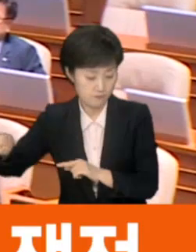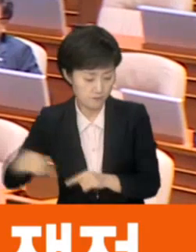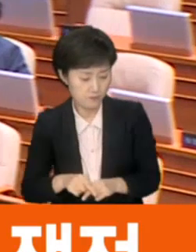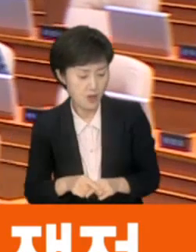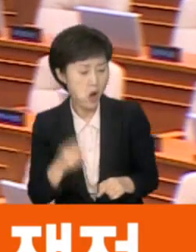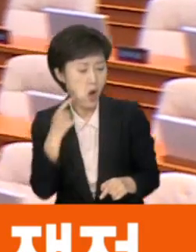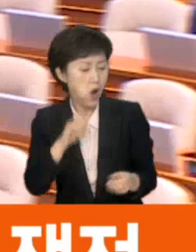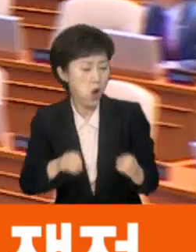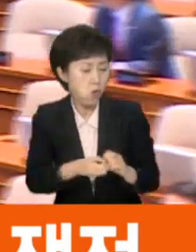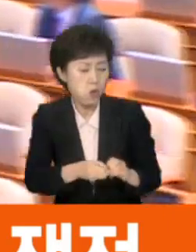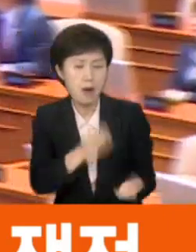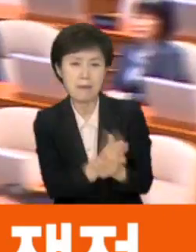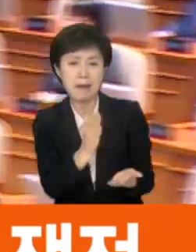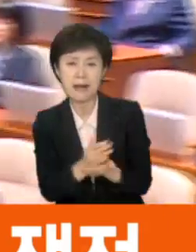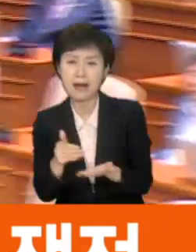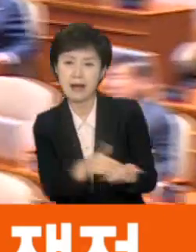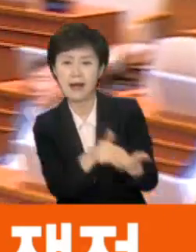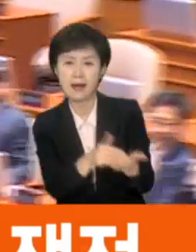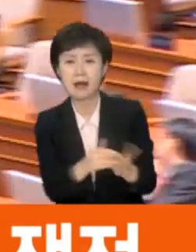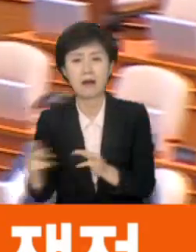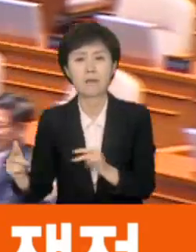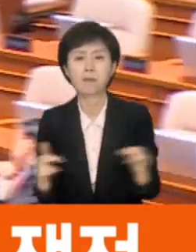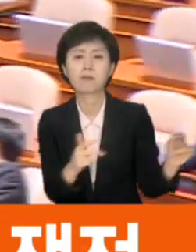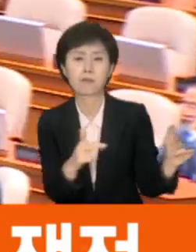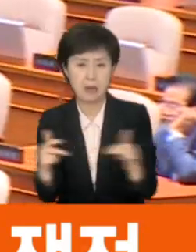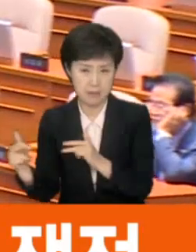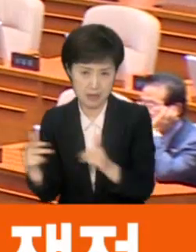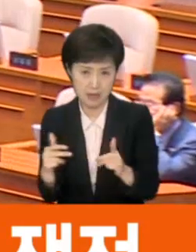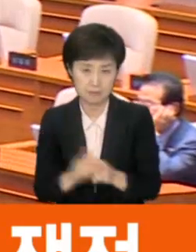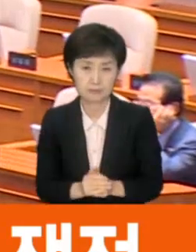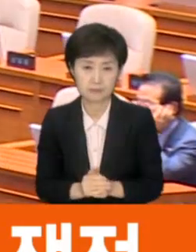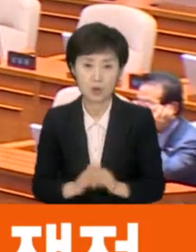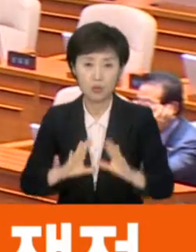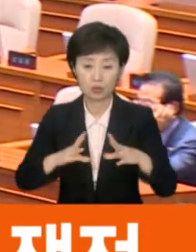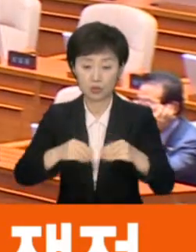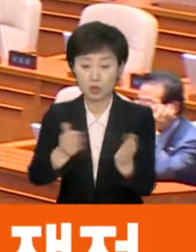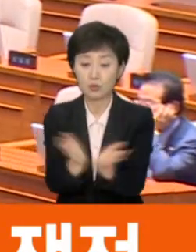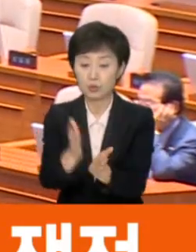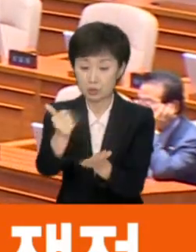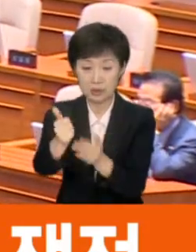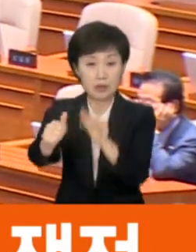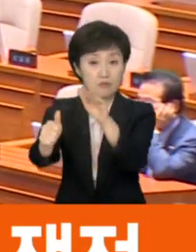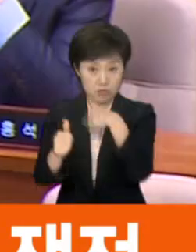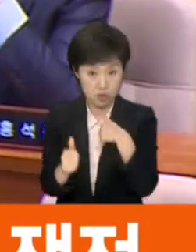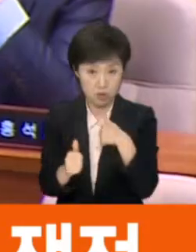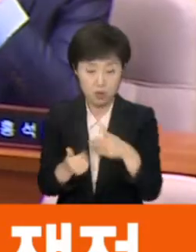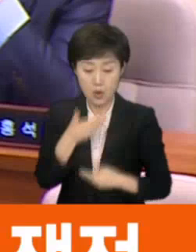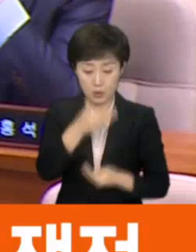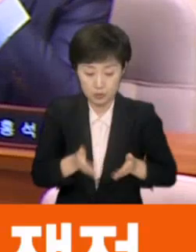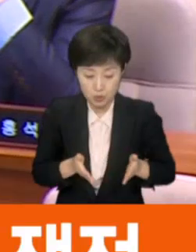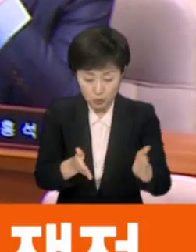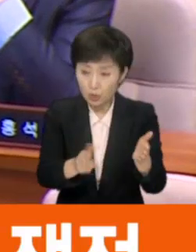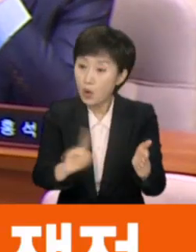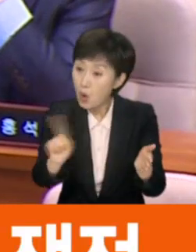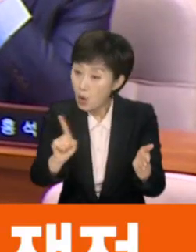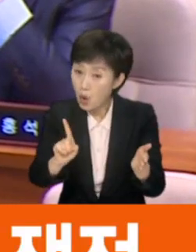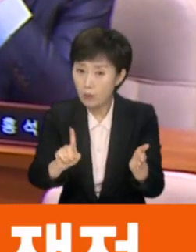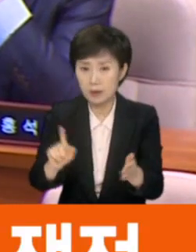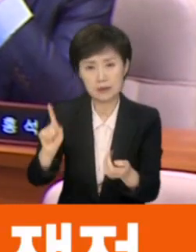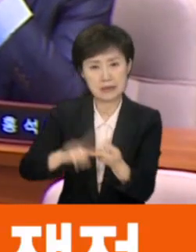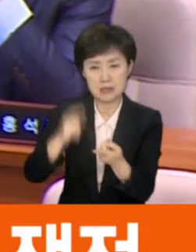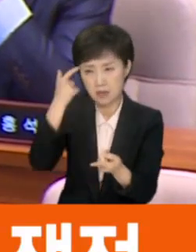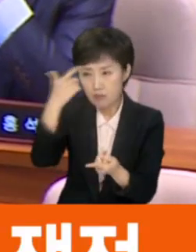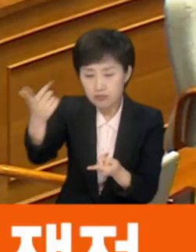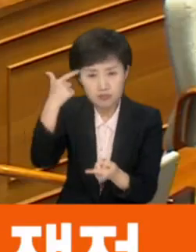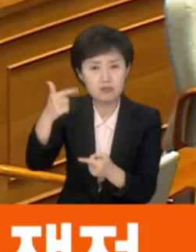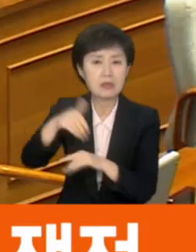힘은 괴담 선동이라는 반박을 계속할 전망입니다 원일은 국토교통부 장관을 상대로 서울 양평고속도로 사업 특혜 논란을